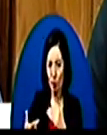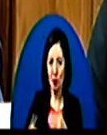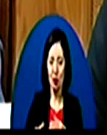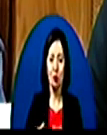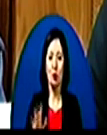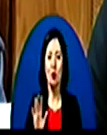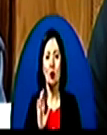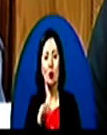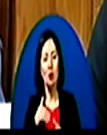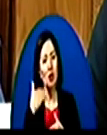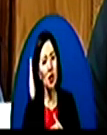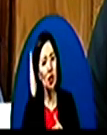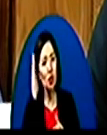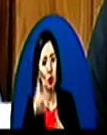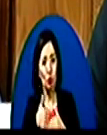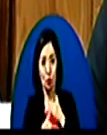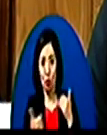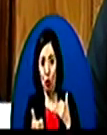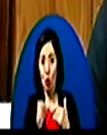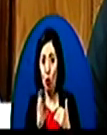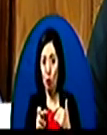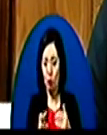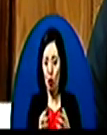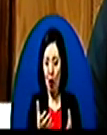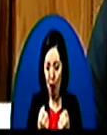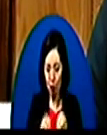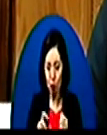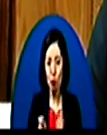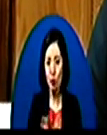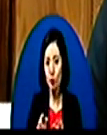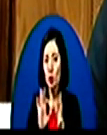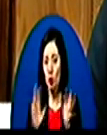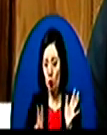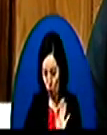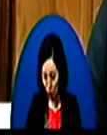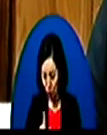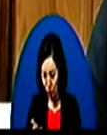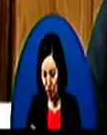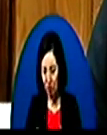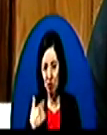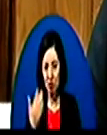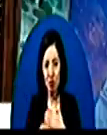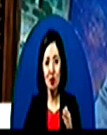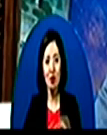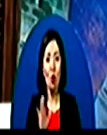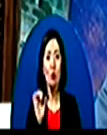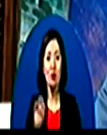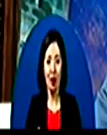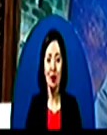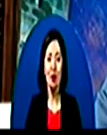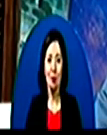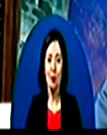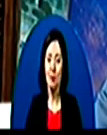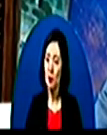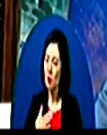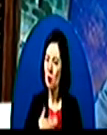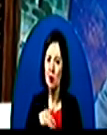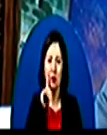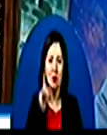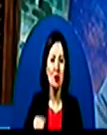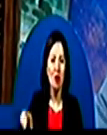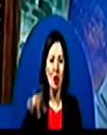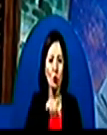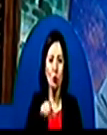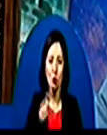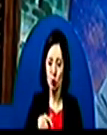татгалзаагүй ирээдүйд олох боломжийг харин бий болгож өгж байгаа. Энийгээрээ их давуу талтай. Манай залуучууд ер нь юу гоохай байдсан